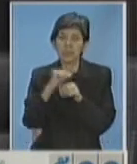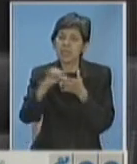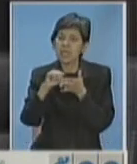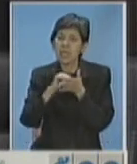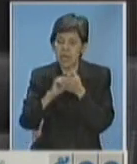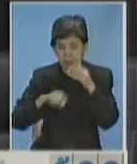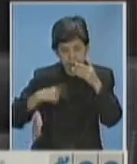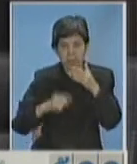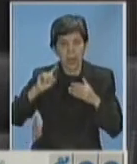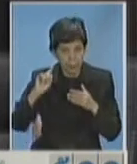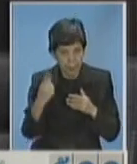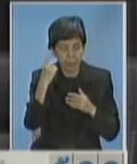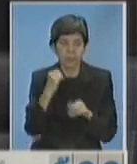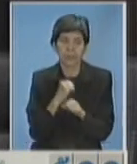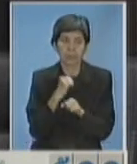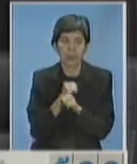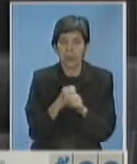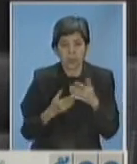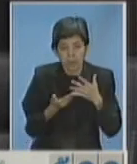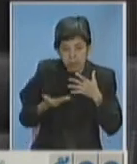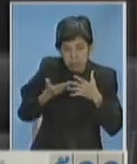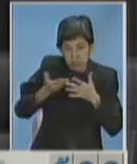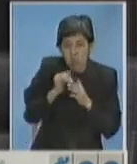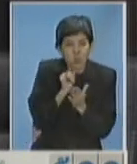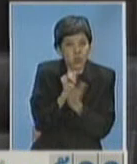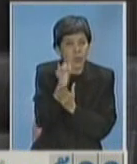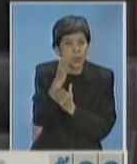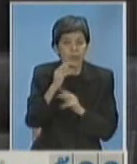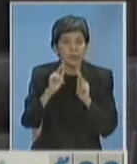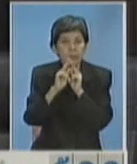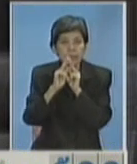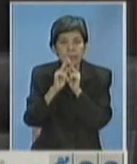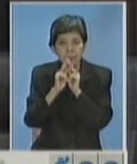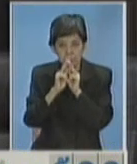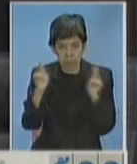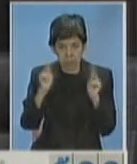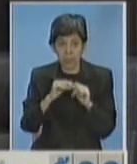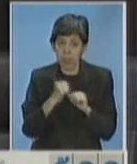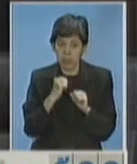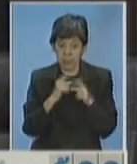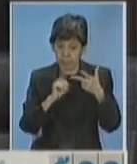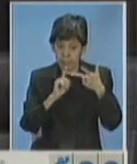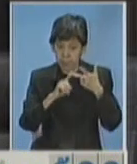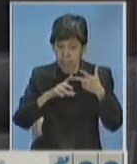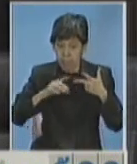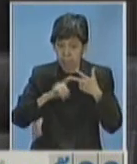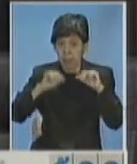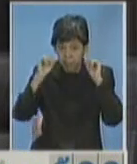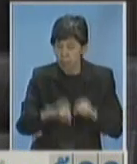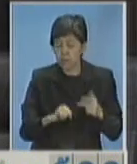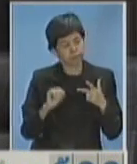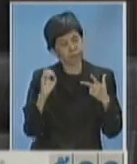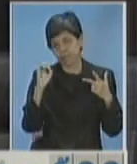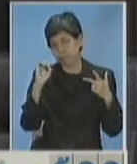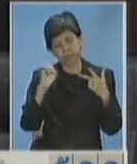พิ่มหน่วยงานเข้ามาโดยไม่ถูกขั้นตอนเพราะว่ากรรมาธิการในชั้นวาระรับหลักการไม่มีในระหว่างการพิจารณา